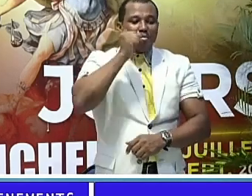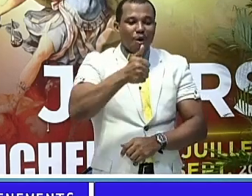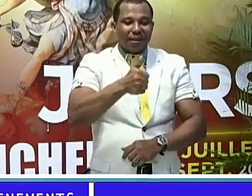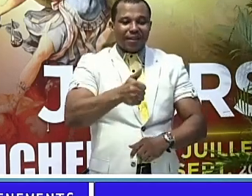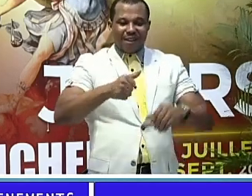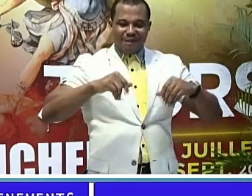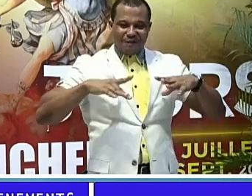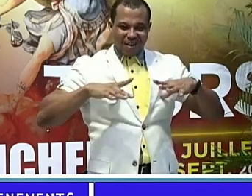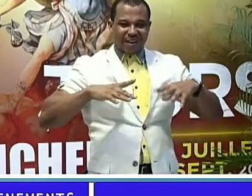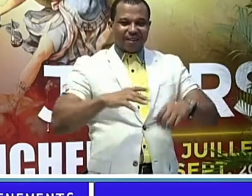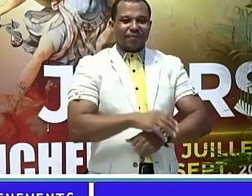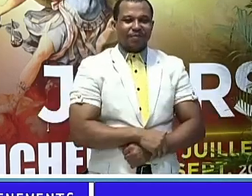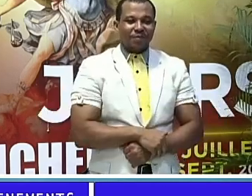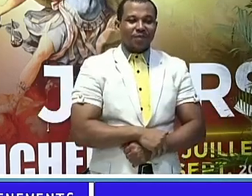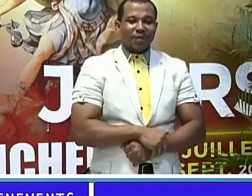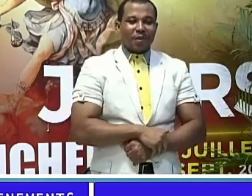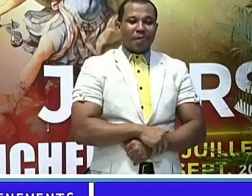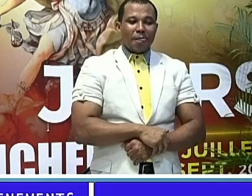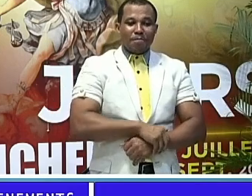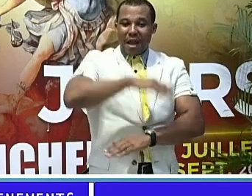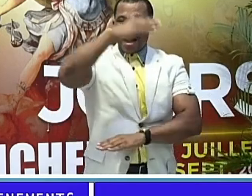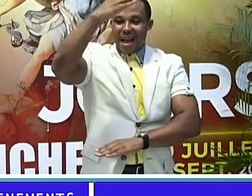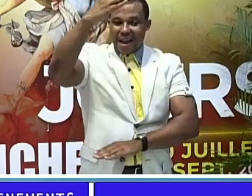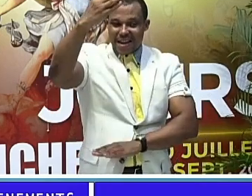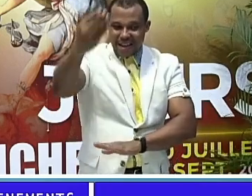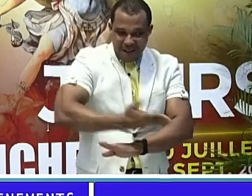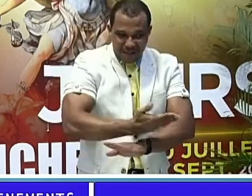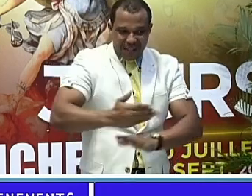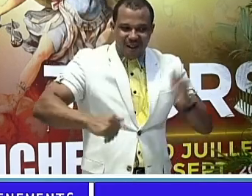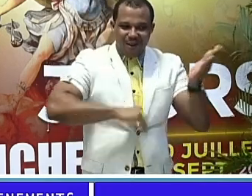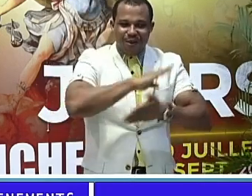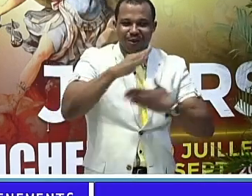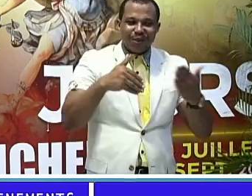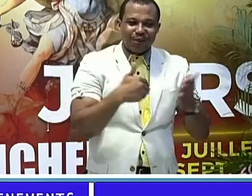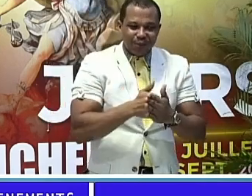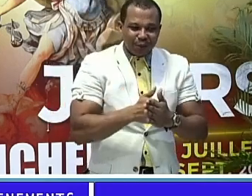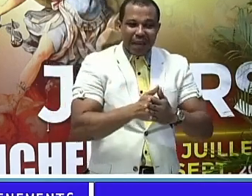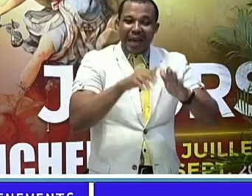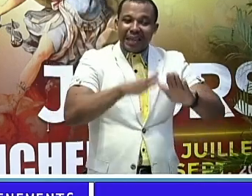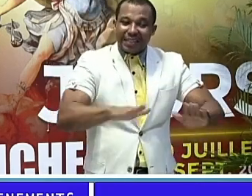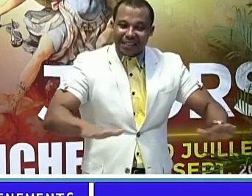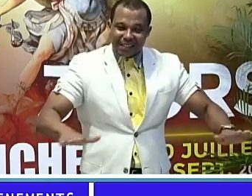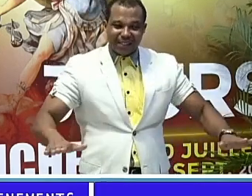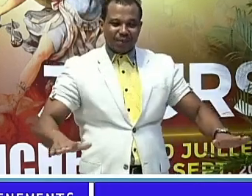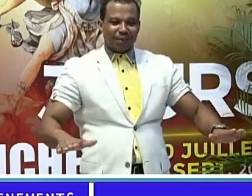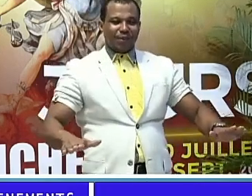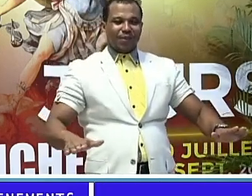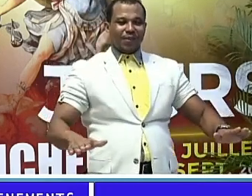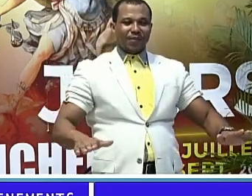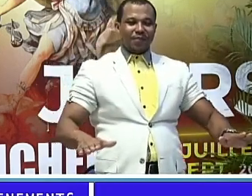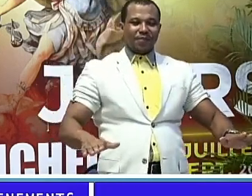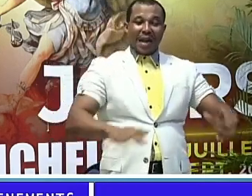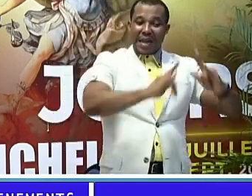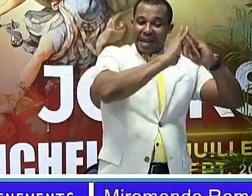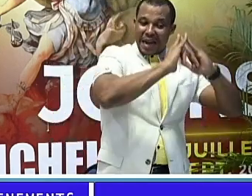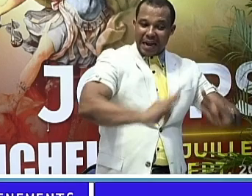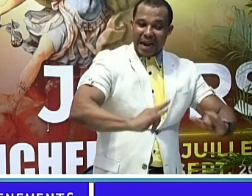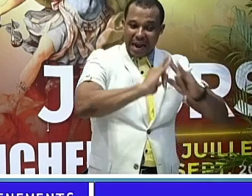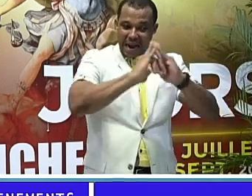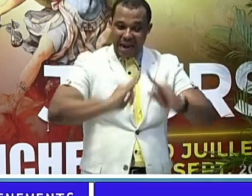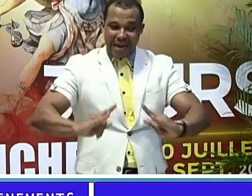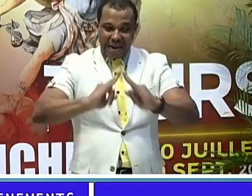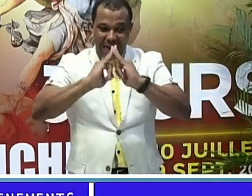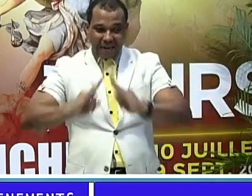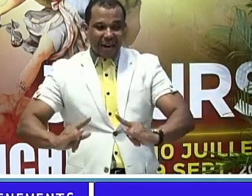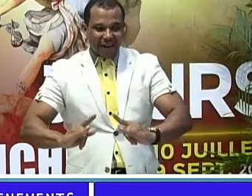li. M'inviter toute enfant que tout petit monde qui nan candidat yo. N'a fait